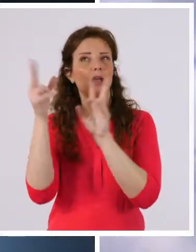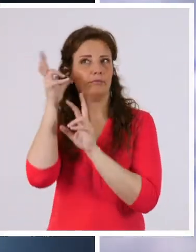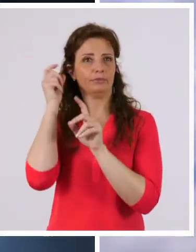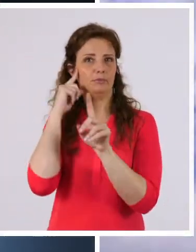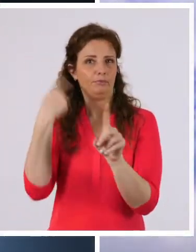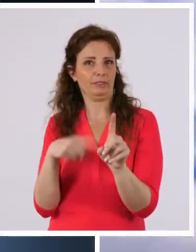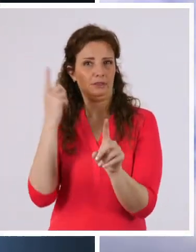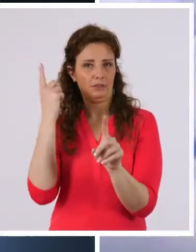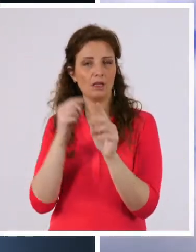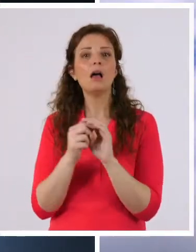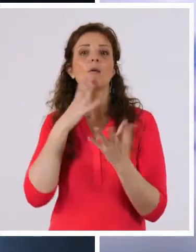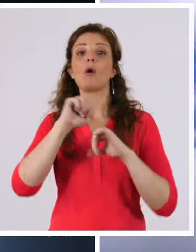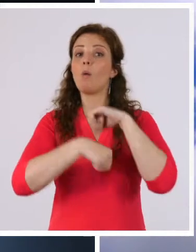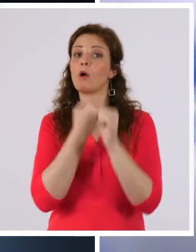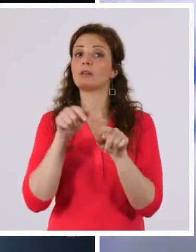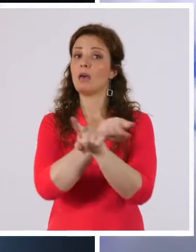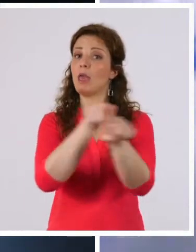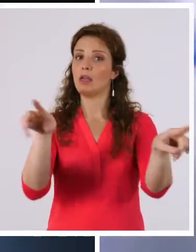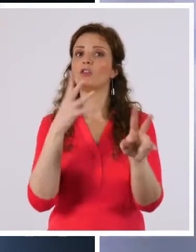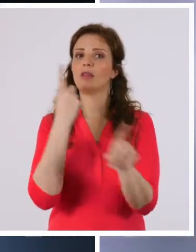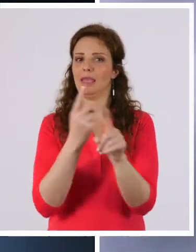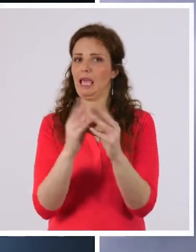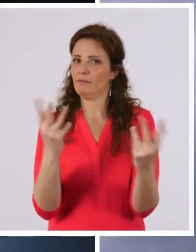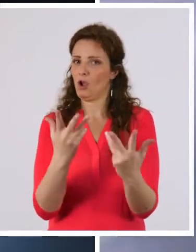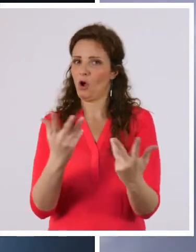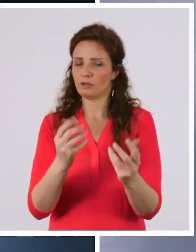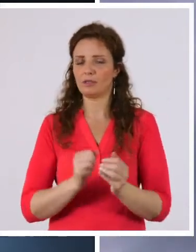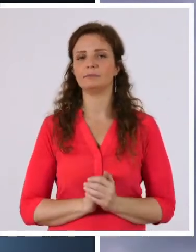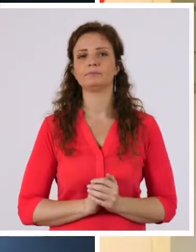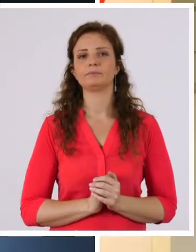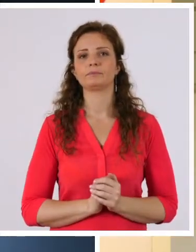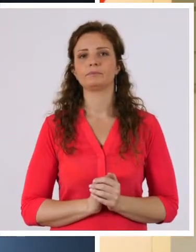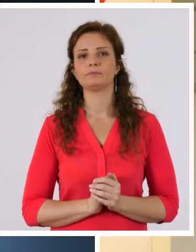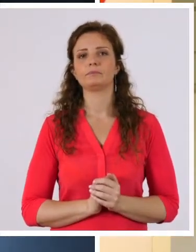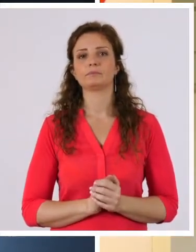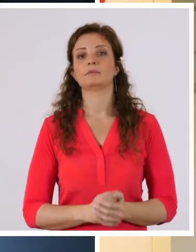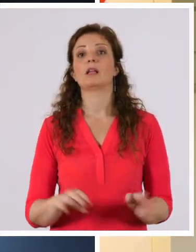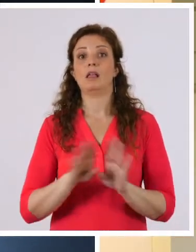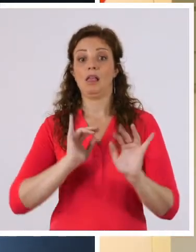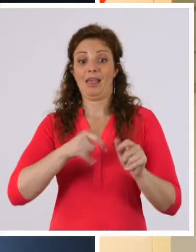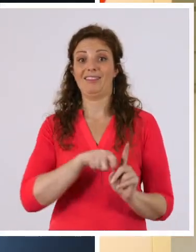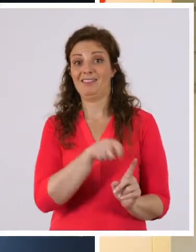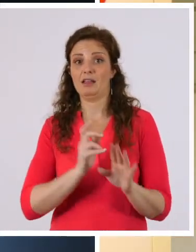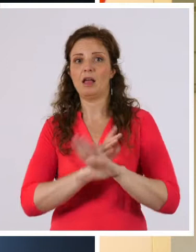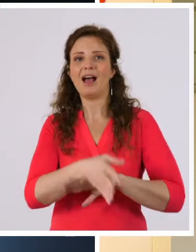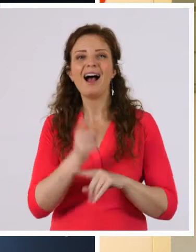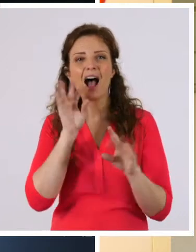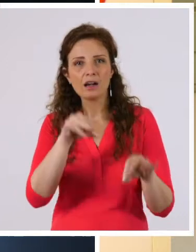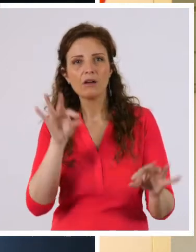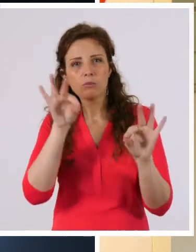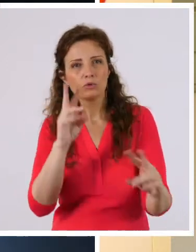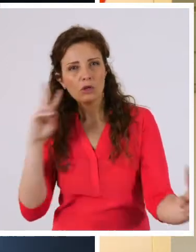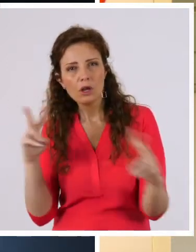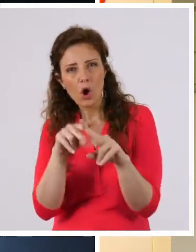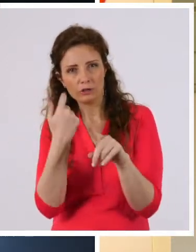All'udire di questo segnale, il vostro comportamento dovrà essere il seguente. Raggiungete al più presto il punto di